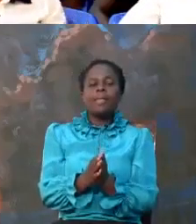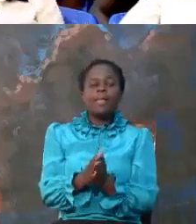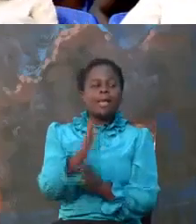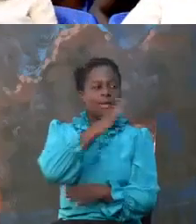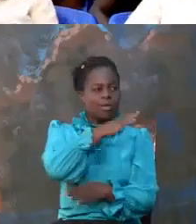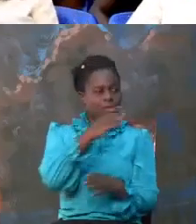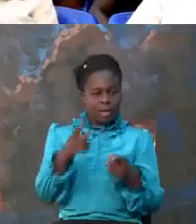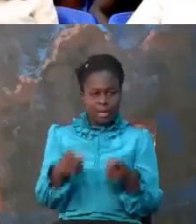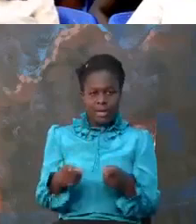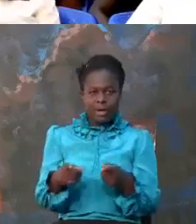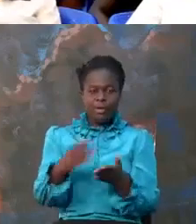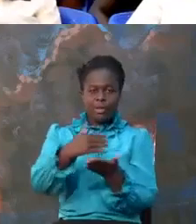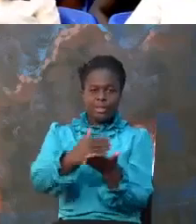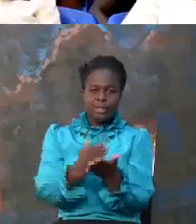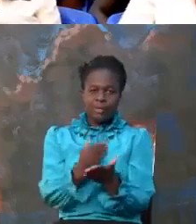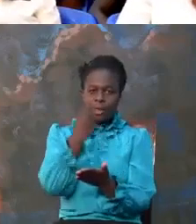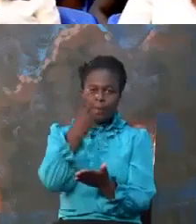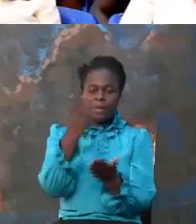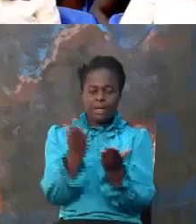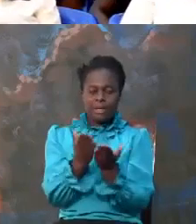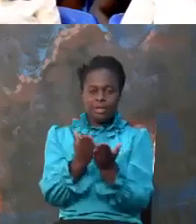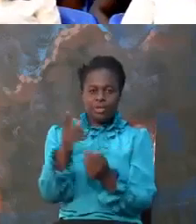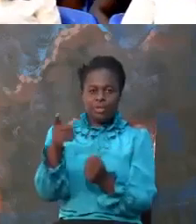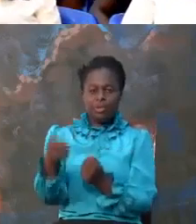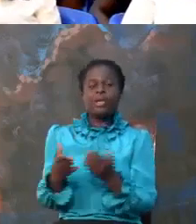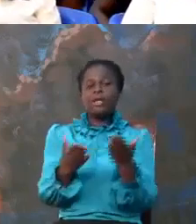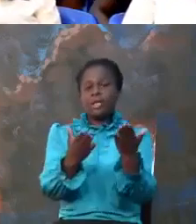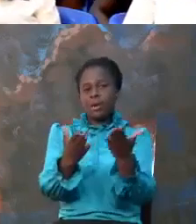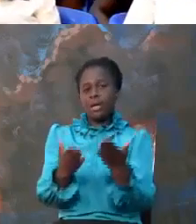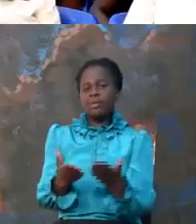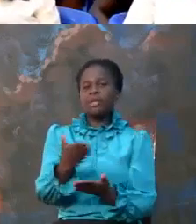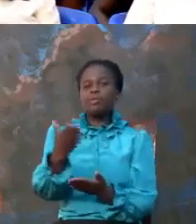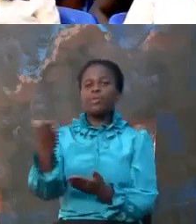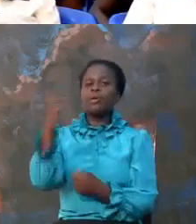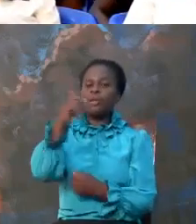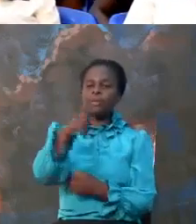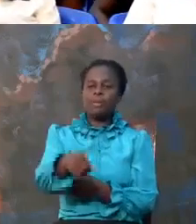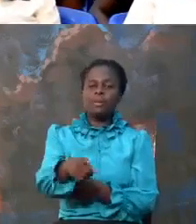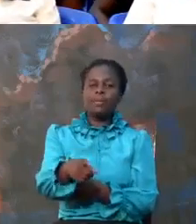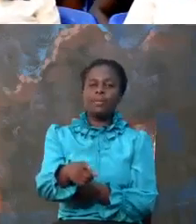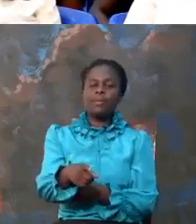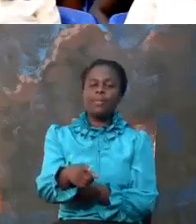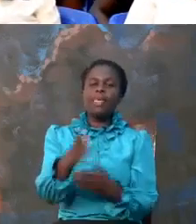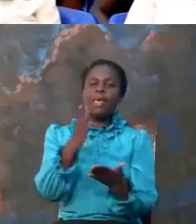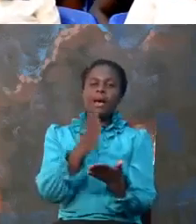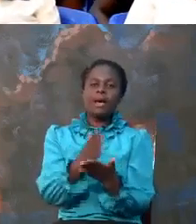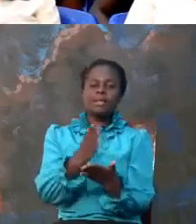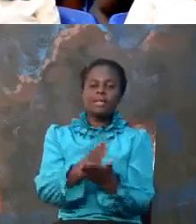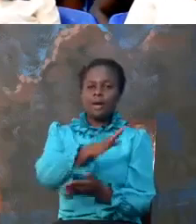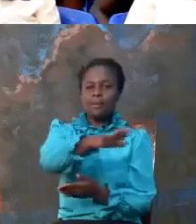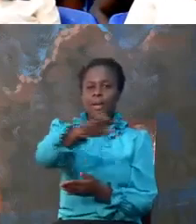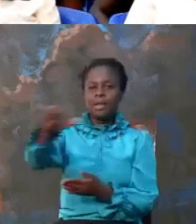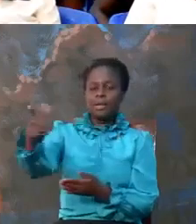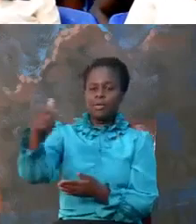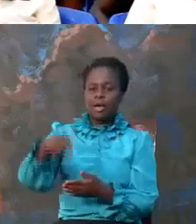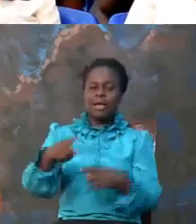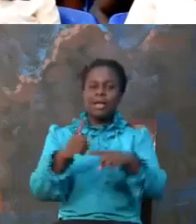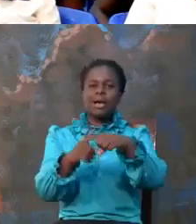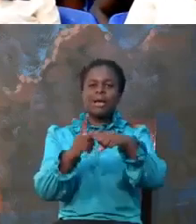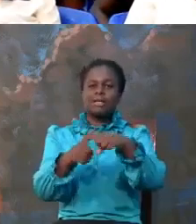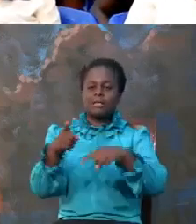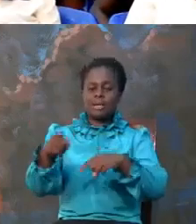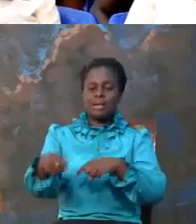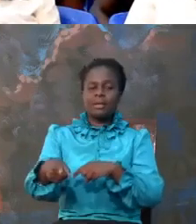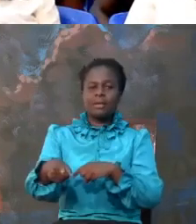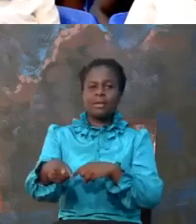Jioni ya leo ni sehemu ya pili ya somo hilo. Niwakaribisheni popote pale mlipo katika maeneo haya ya kanisa la Waadventista wa